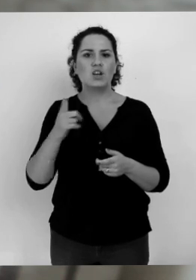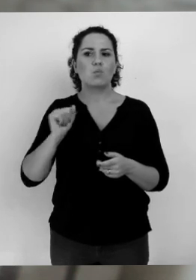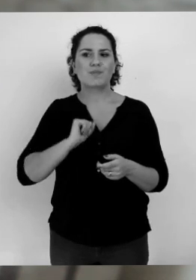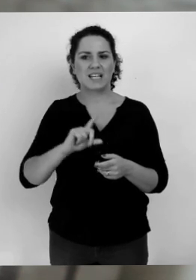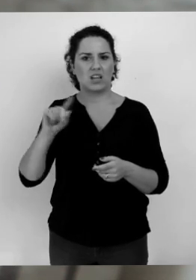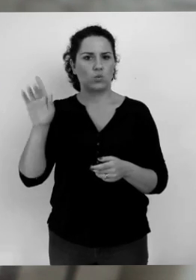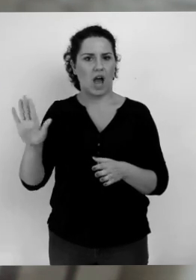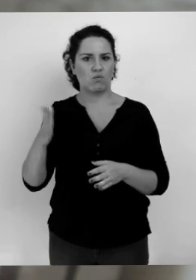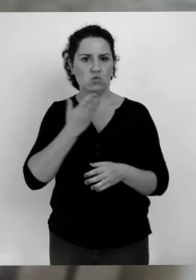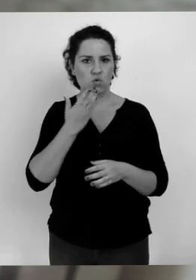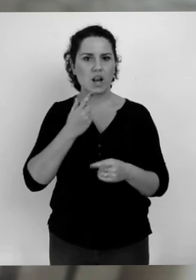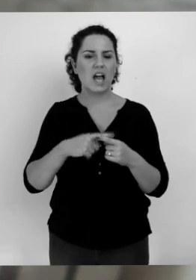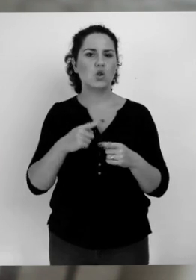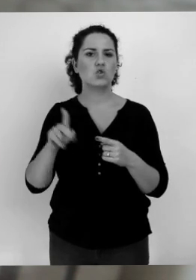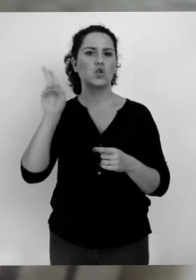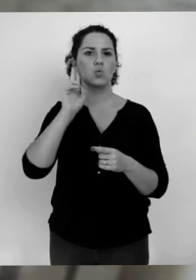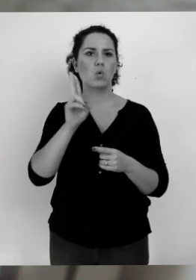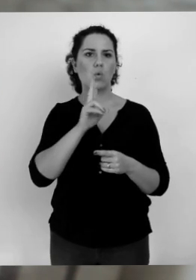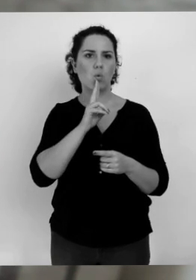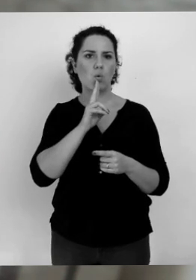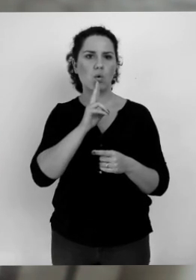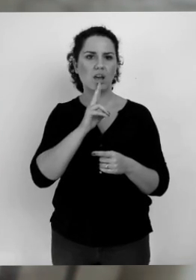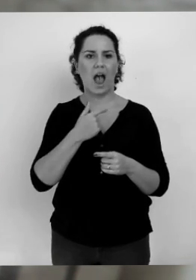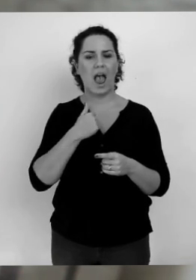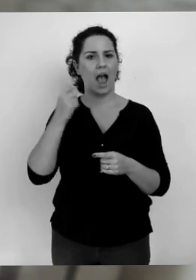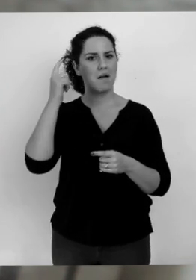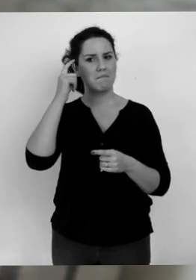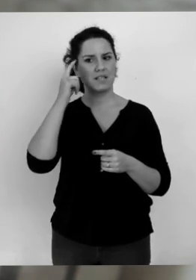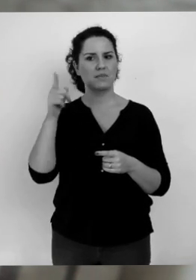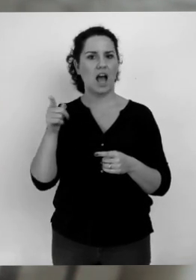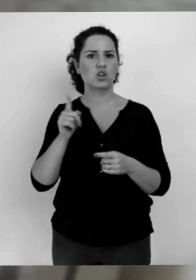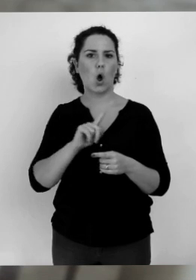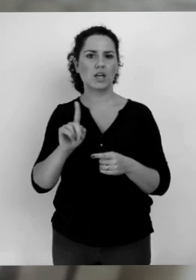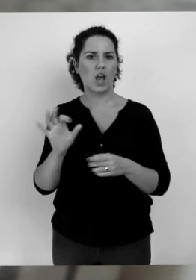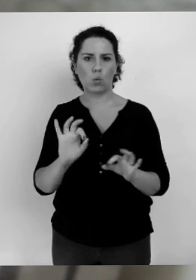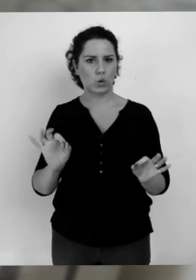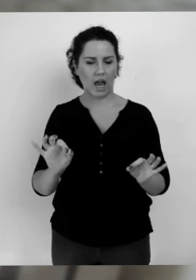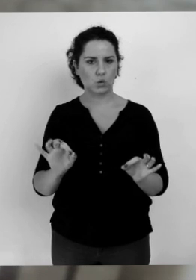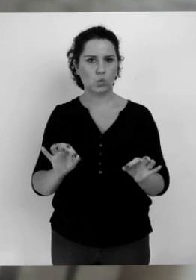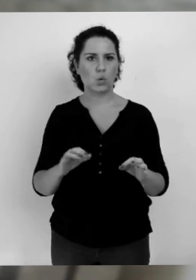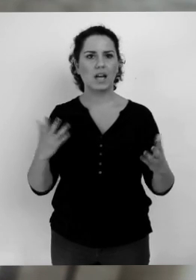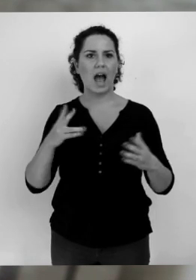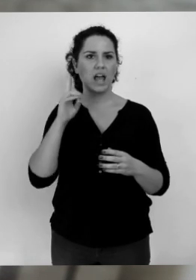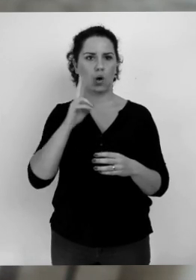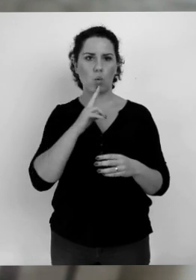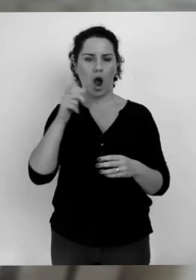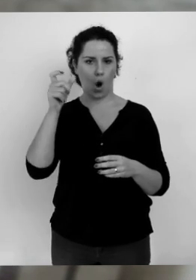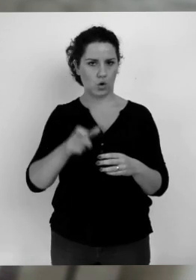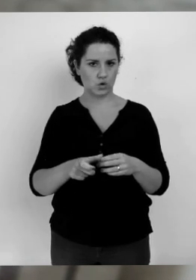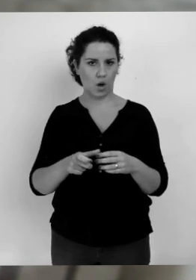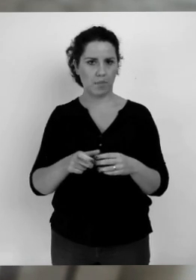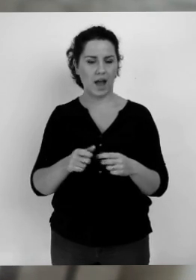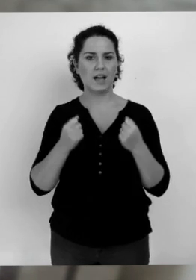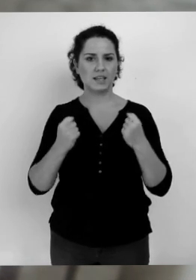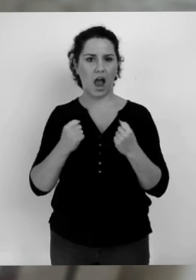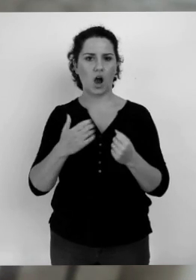tako u školu, zato što su gluhi. A ja smatram da to, da to nije u redu kad gluha osoba.